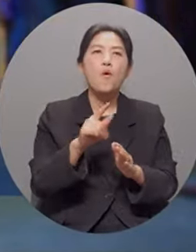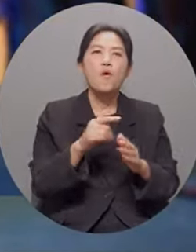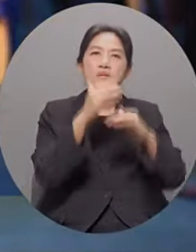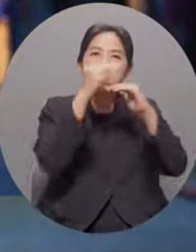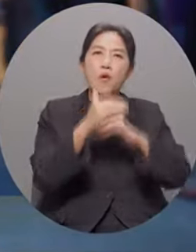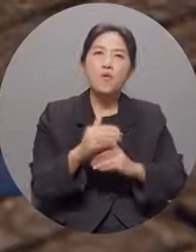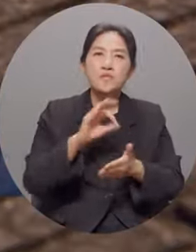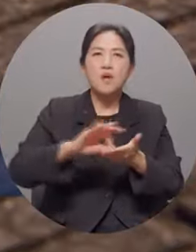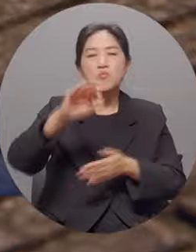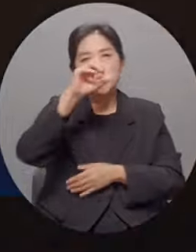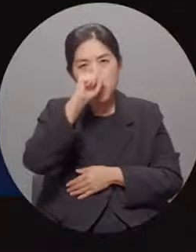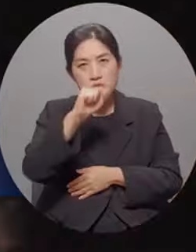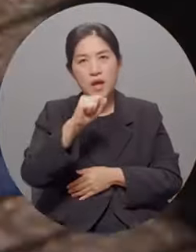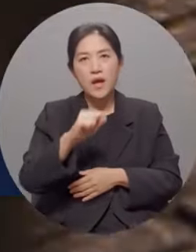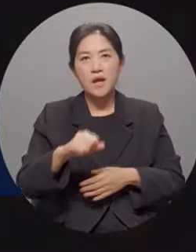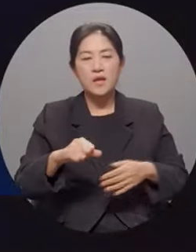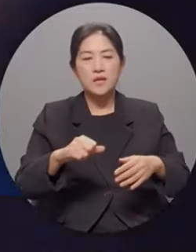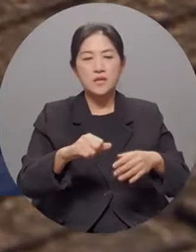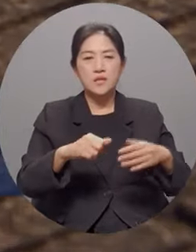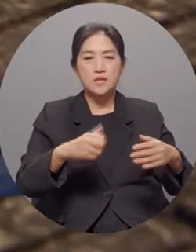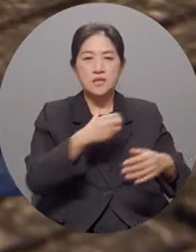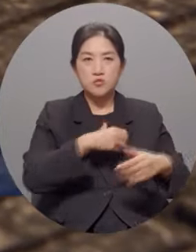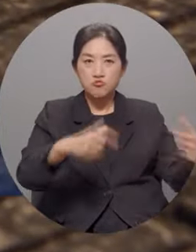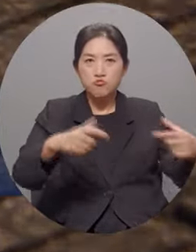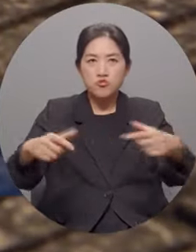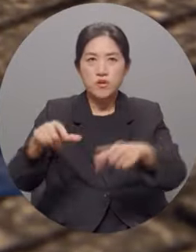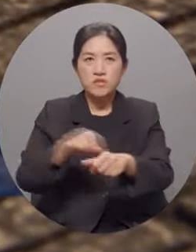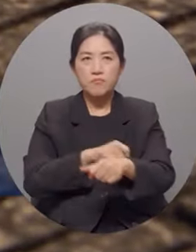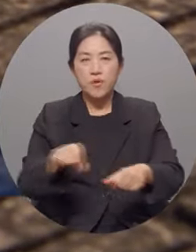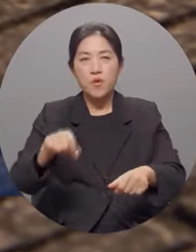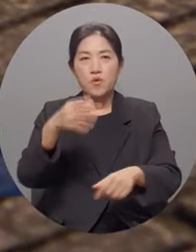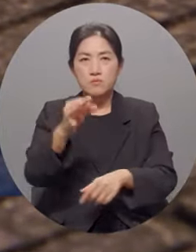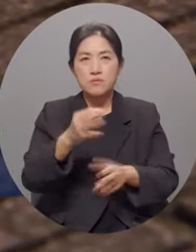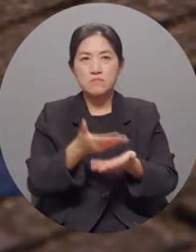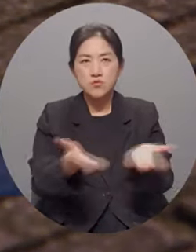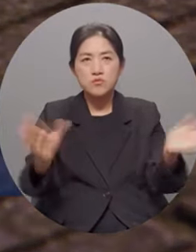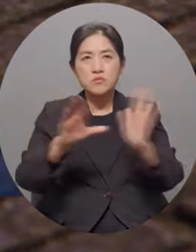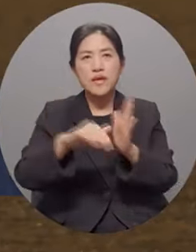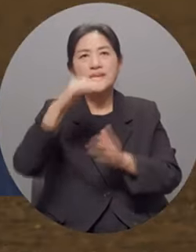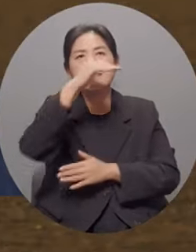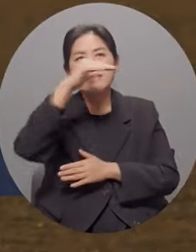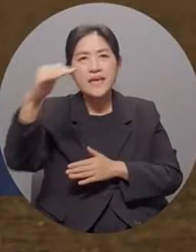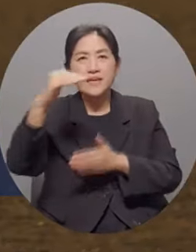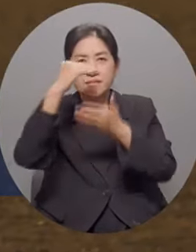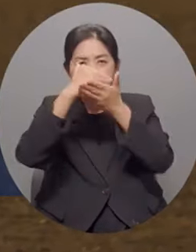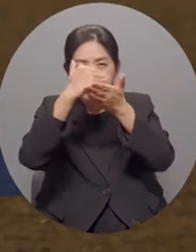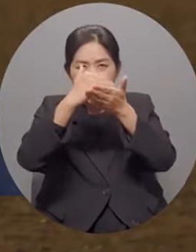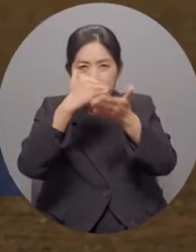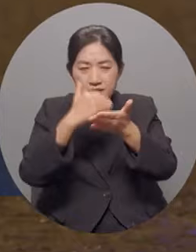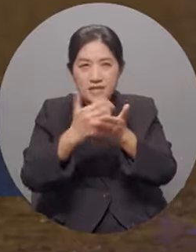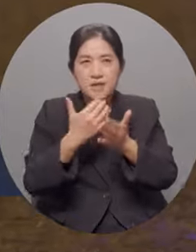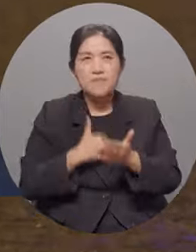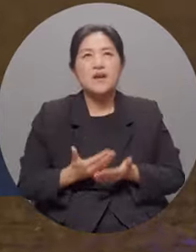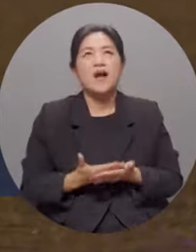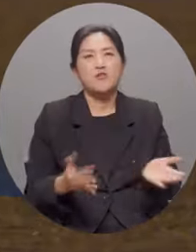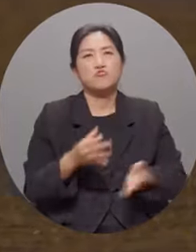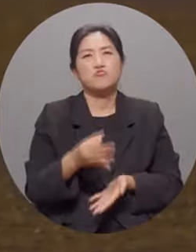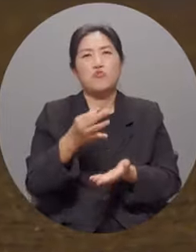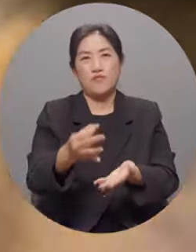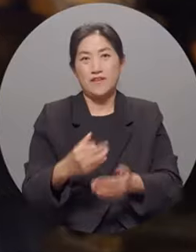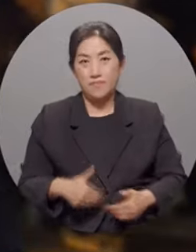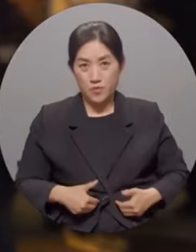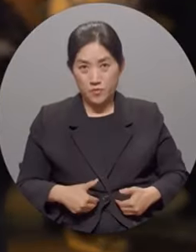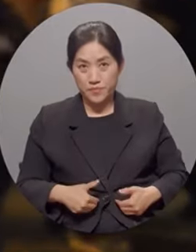이것을 활용하면 좋다. 구에다가 특별 교부금을 줄 때는 가이드라인을 미리 제공해 주는 것이